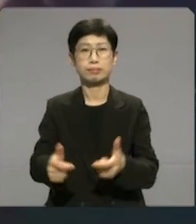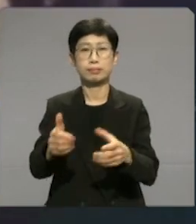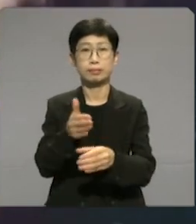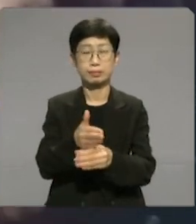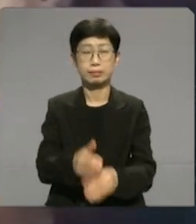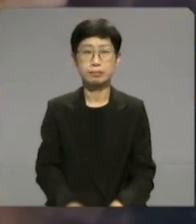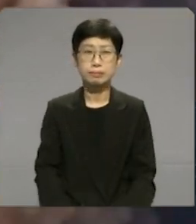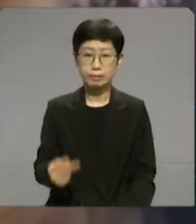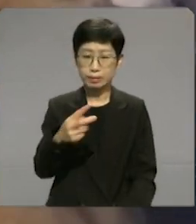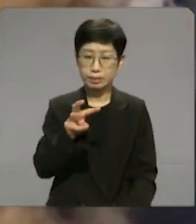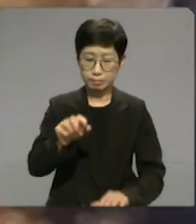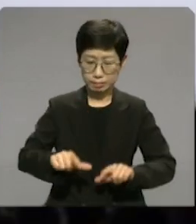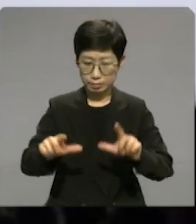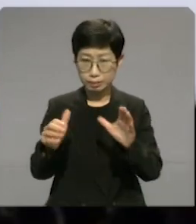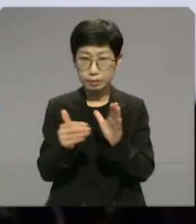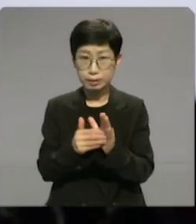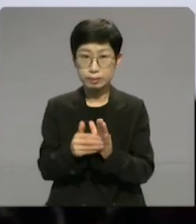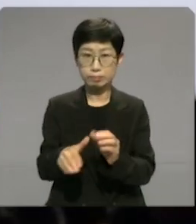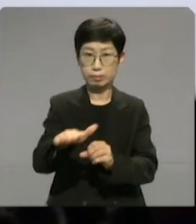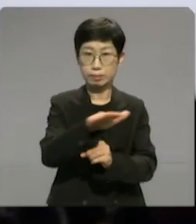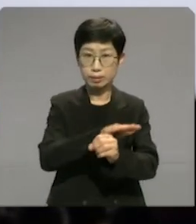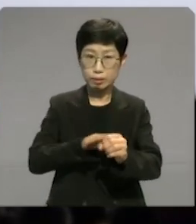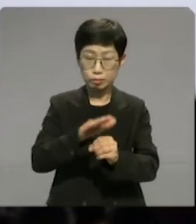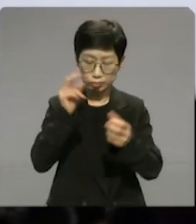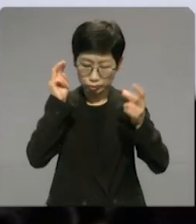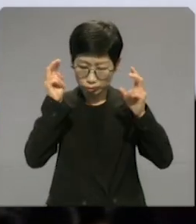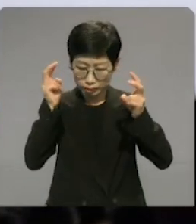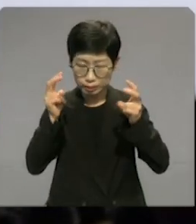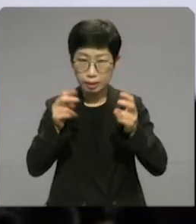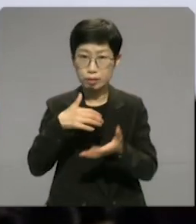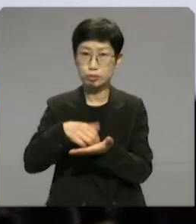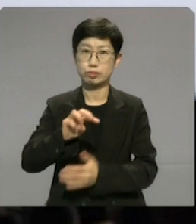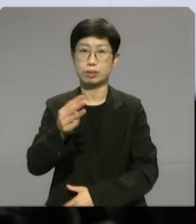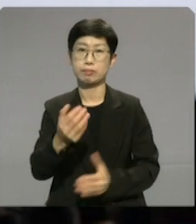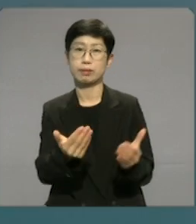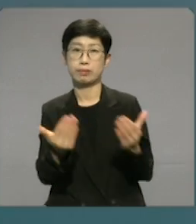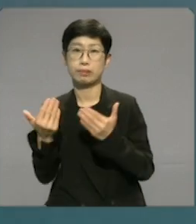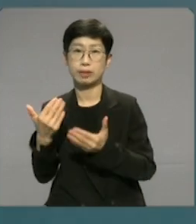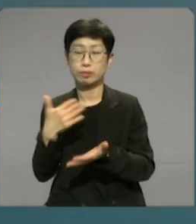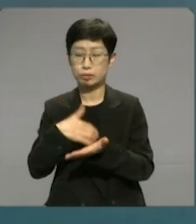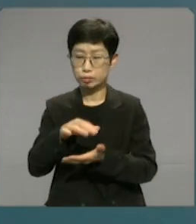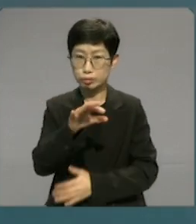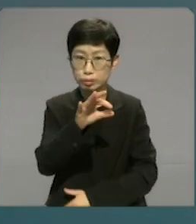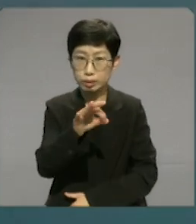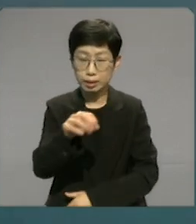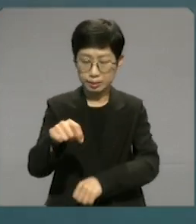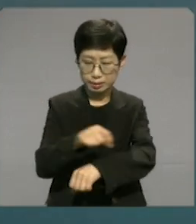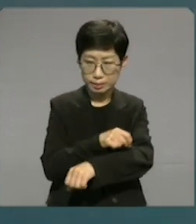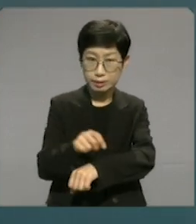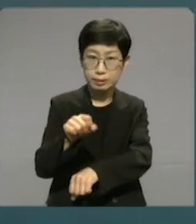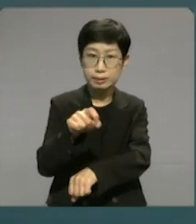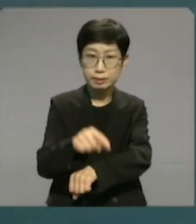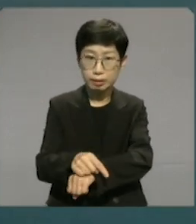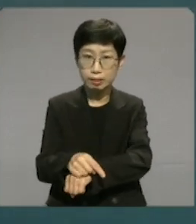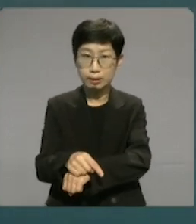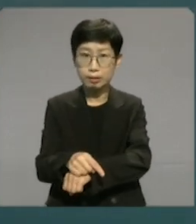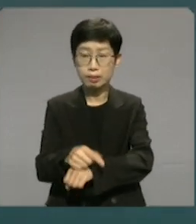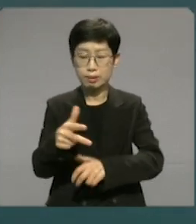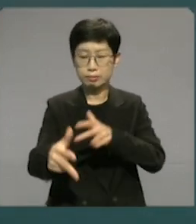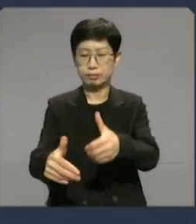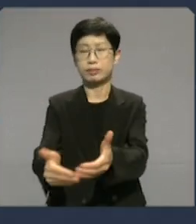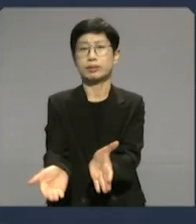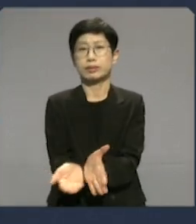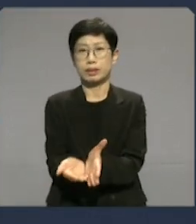상둥성은 2030년까지 항공우주기업 300개를 유치하고 10개의 특색 있는 항공우주산업단지를